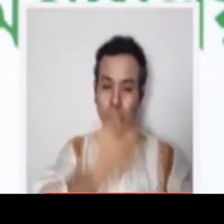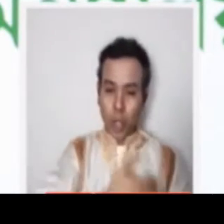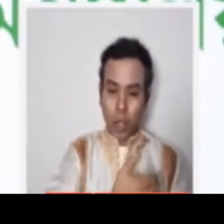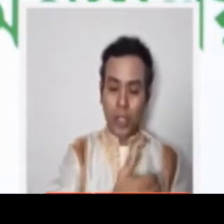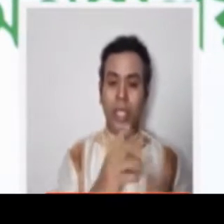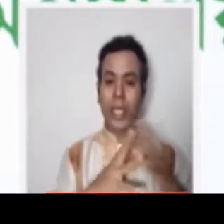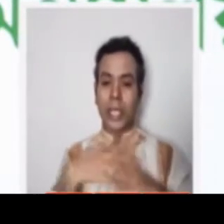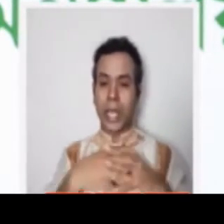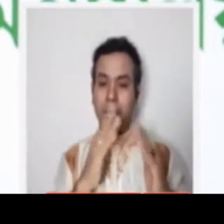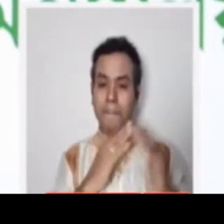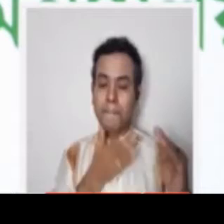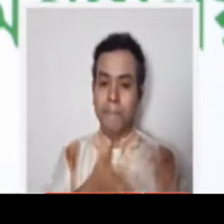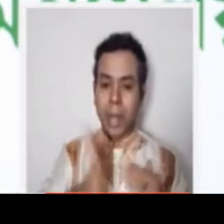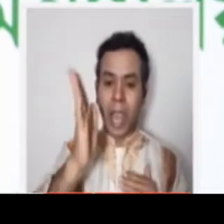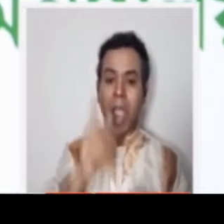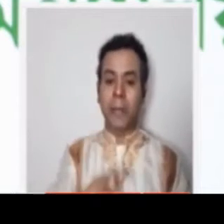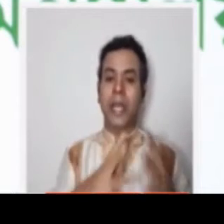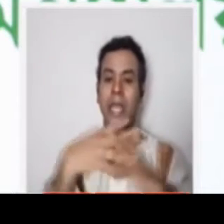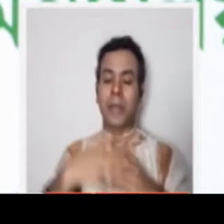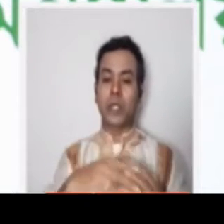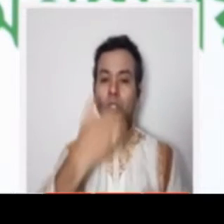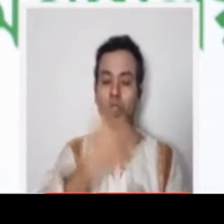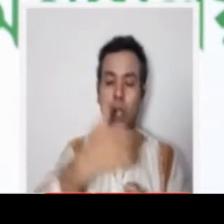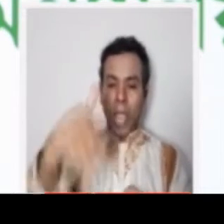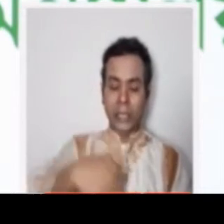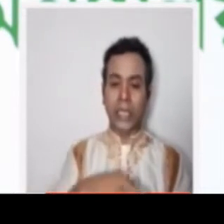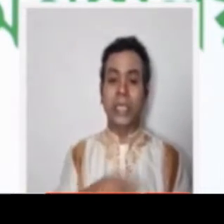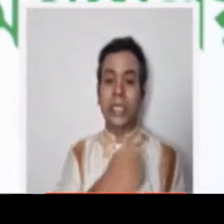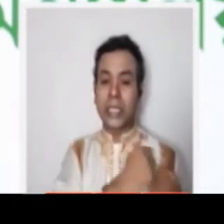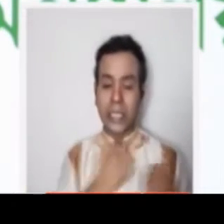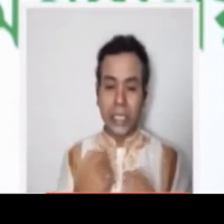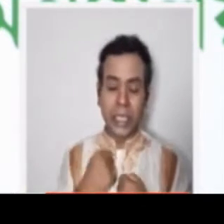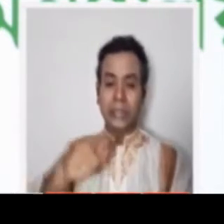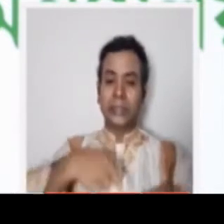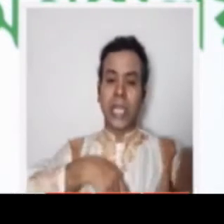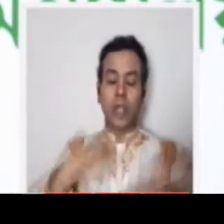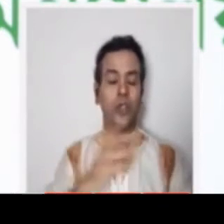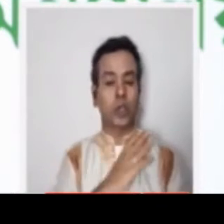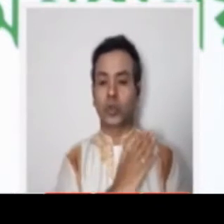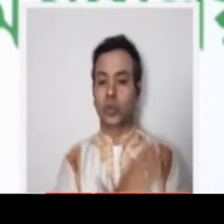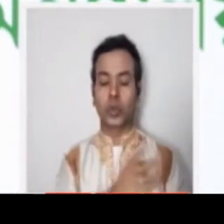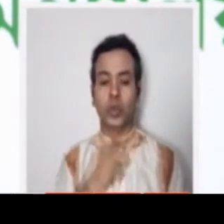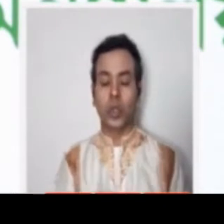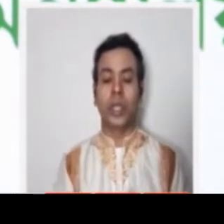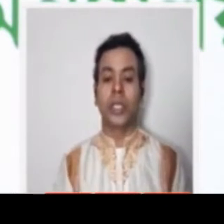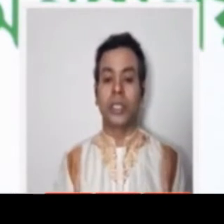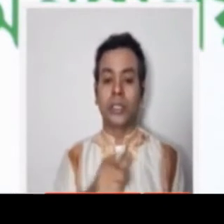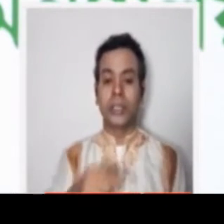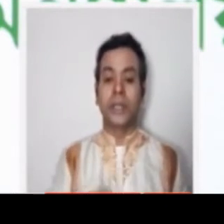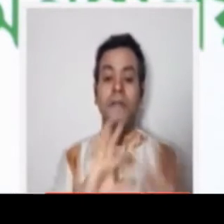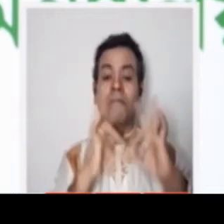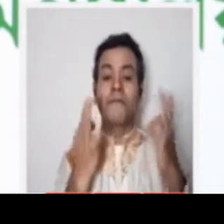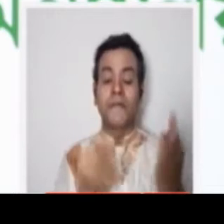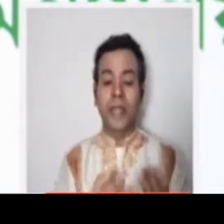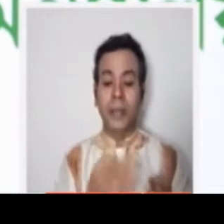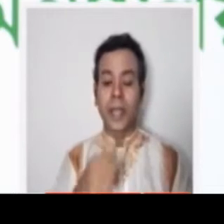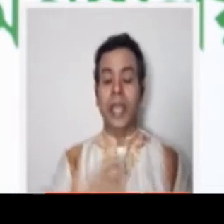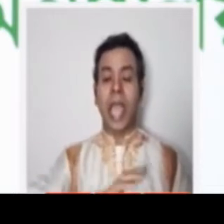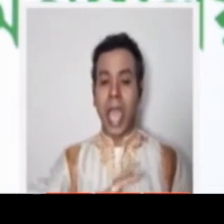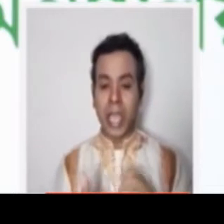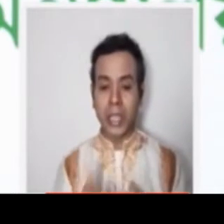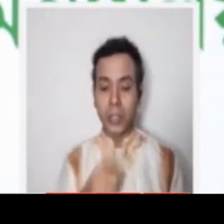এবং 1 জন ময়মনসিংহ বিভাগের। বয়সের দিক থেকে 21 থেকে 30 বছর বয়সী 5 জন, 30 ঊর্ধ্ব 3 জন,